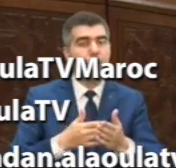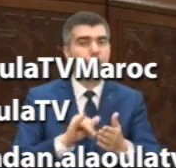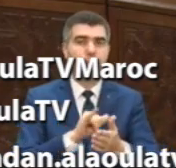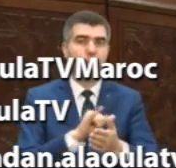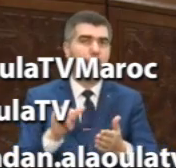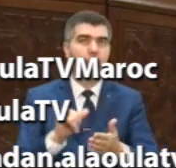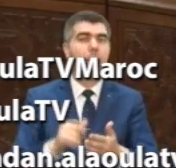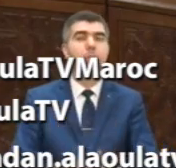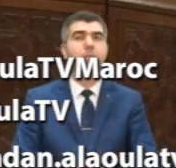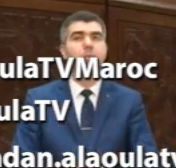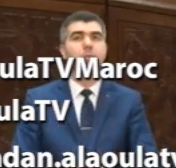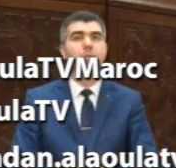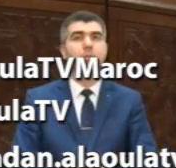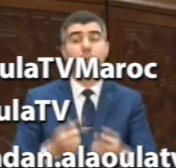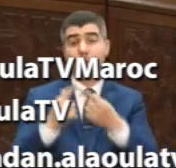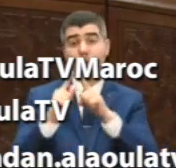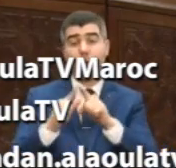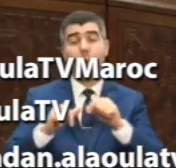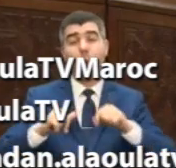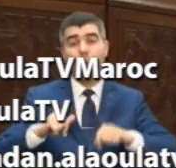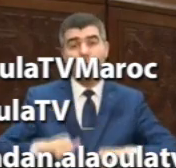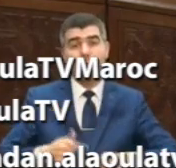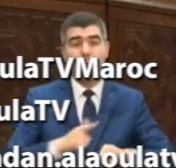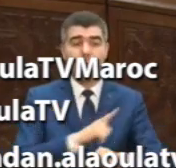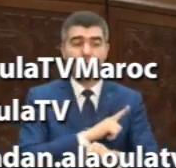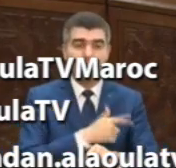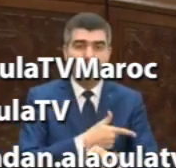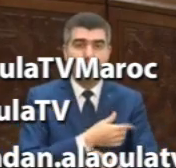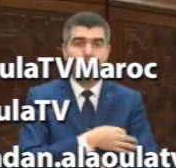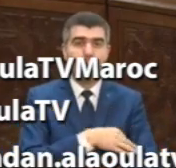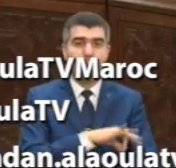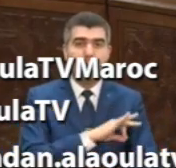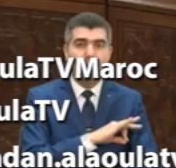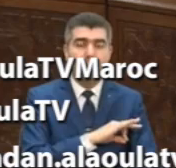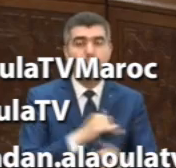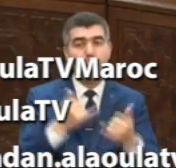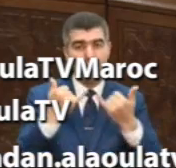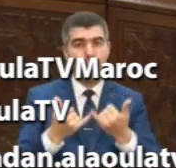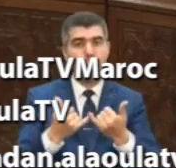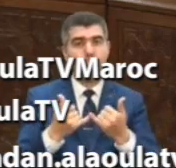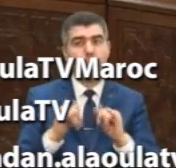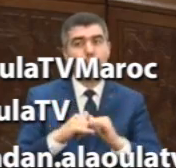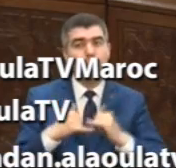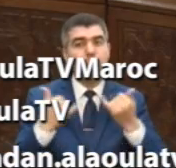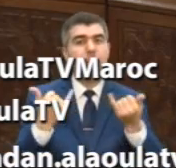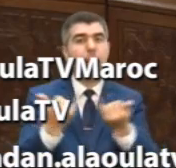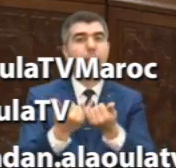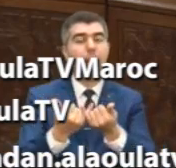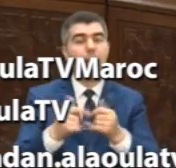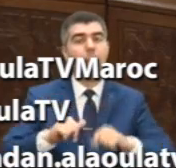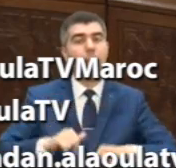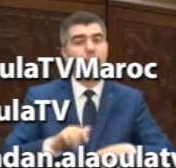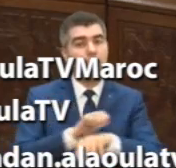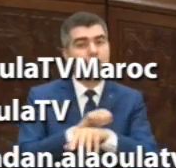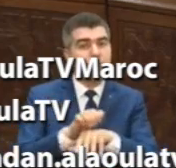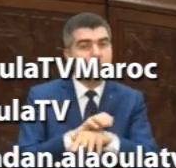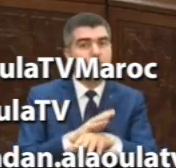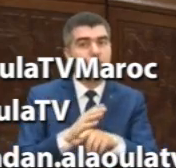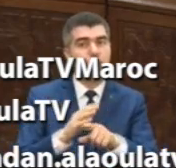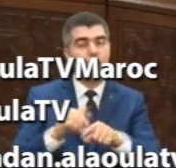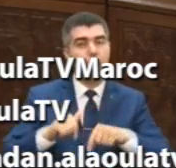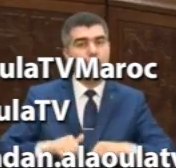والشركة، وإنما تهم عديد من القطاعات الأمنية الدرك إلى آخره. فاليوم كاين لجنة وطنية اللي بالفعل أخذت هذا الملف على